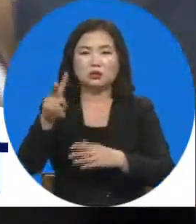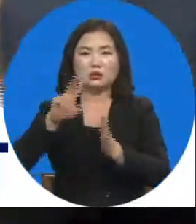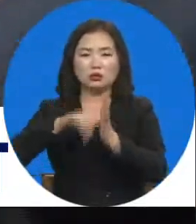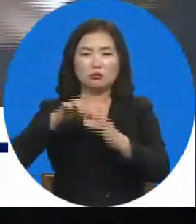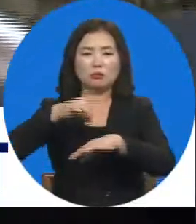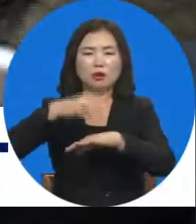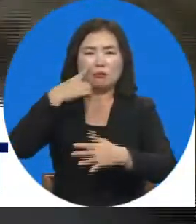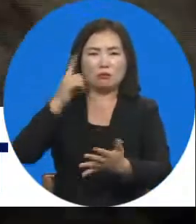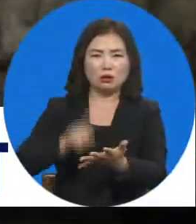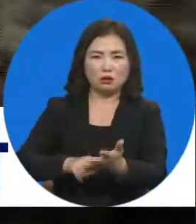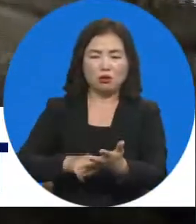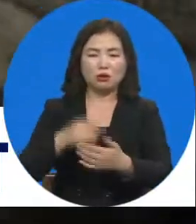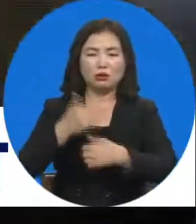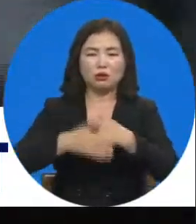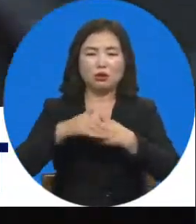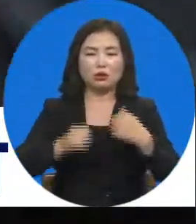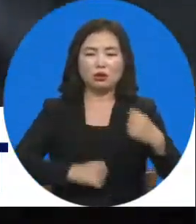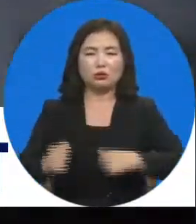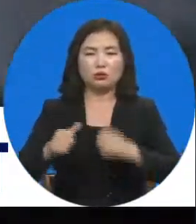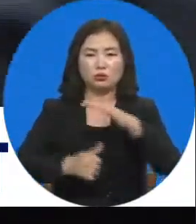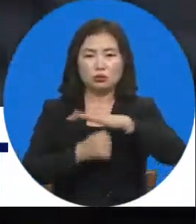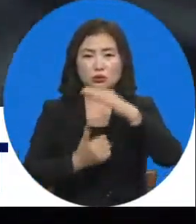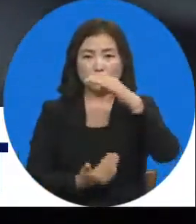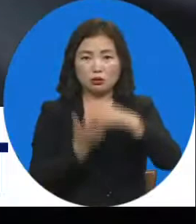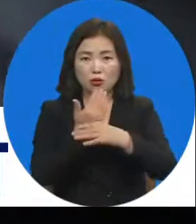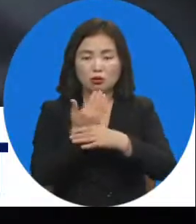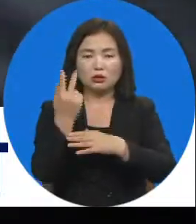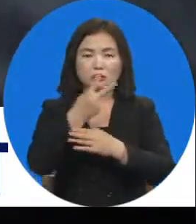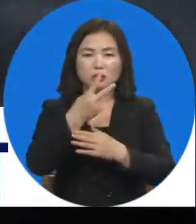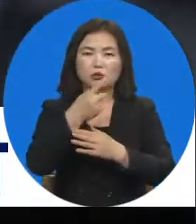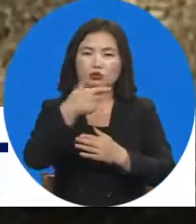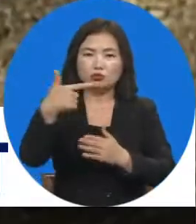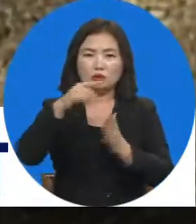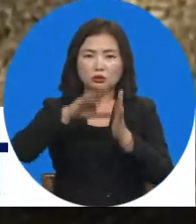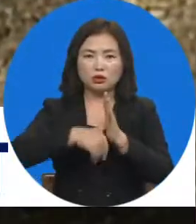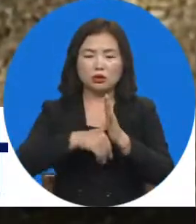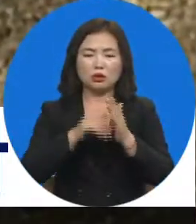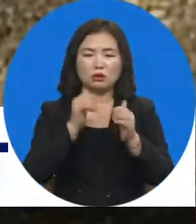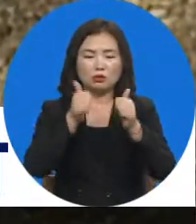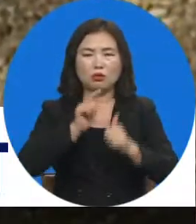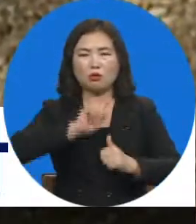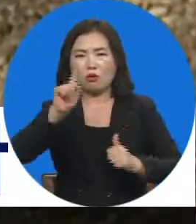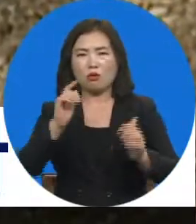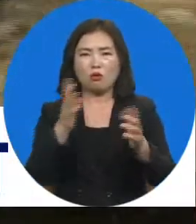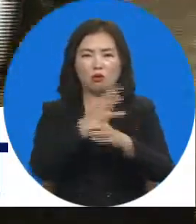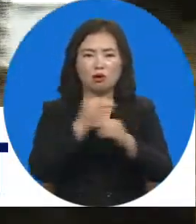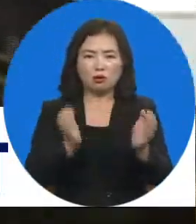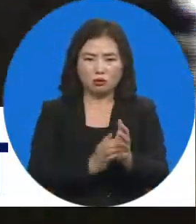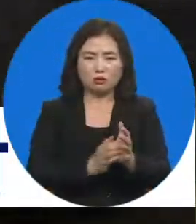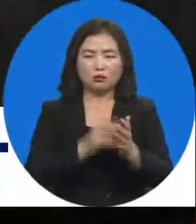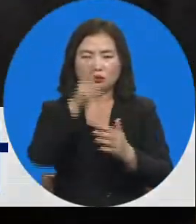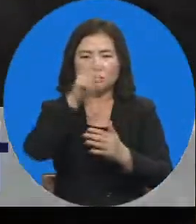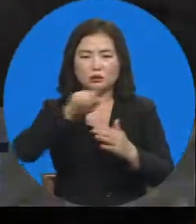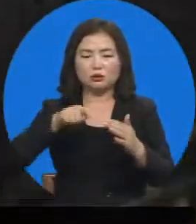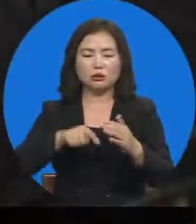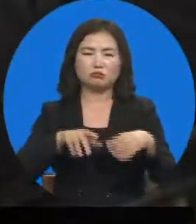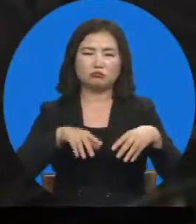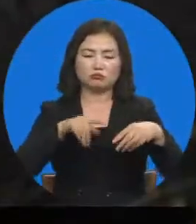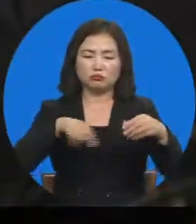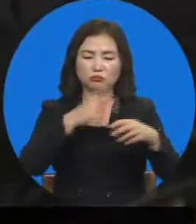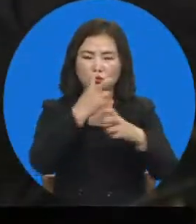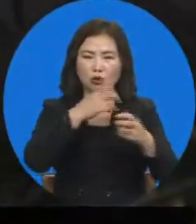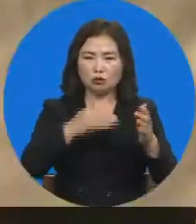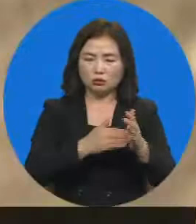유골로 발견된 대구 개구리 소년 사건은 2006년 공소시효가 끝났지만 경찰이 내사중지